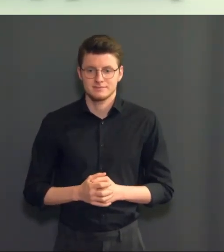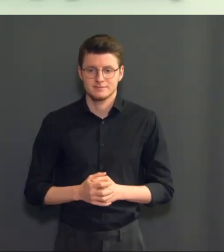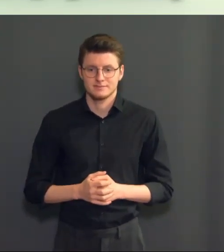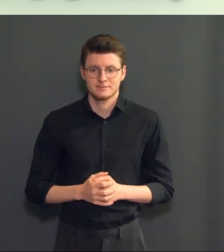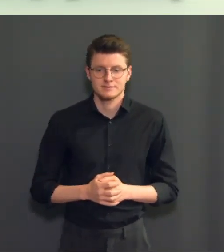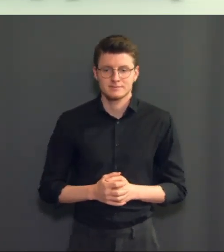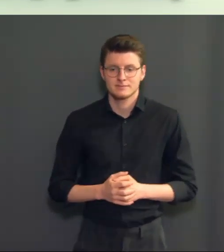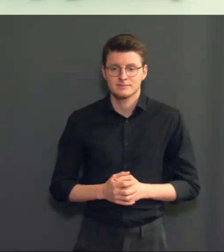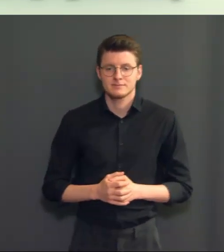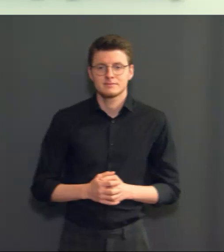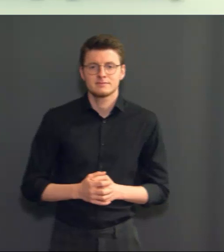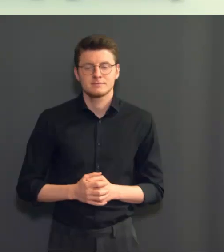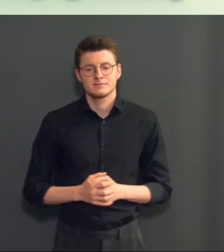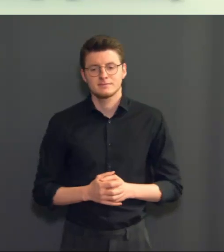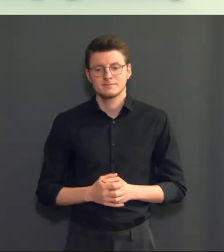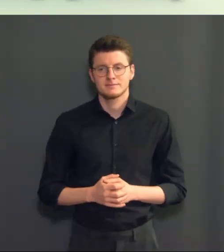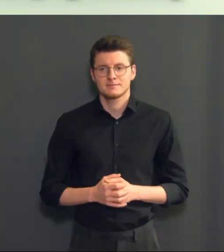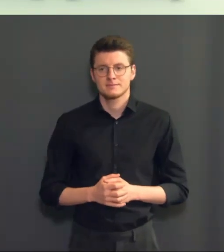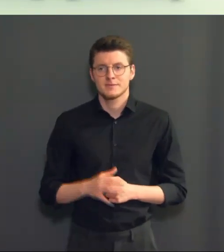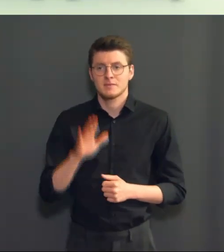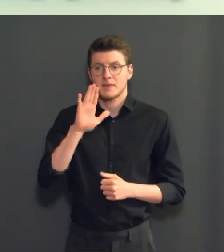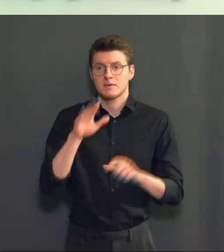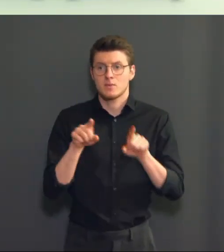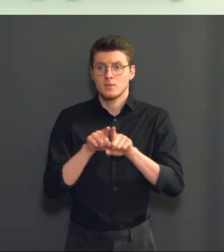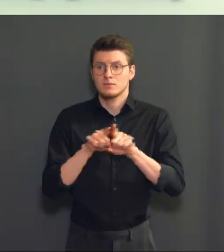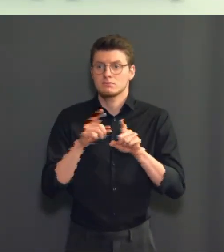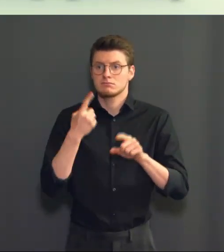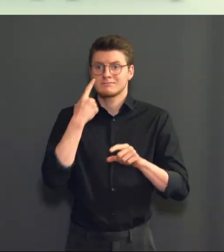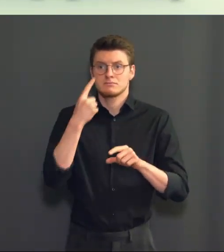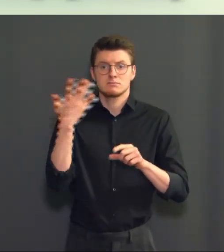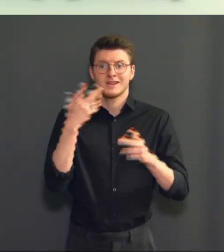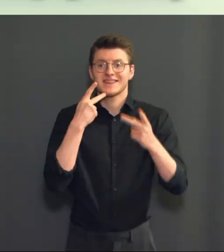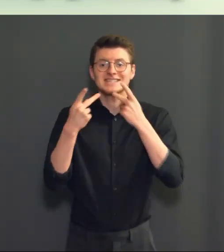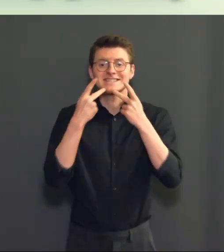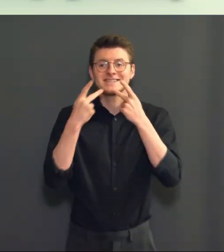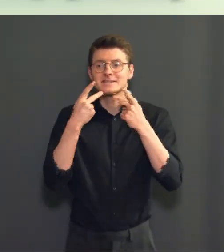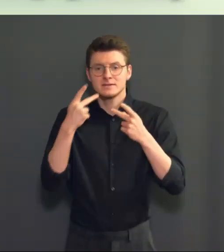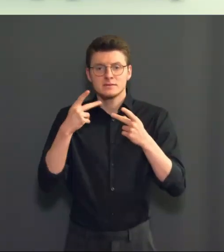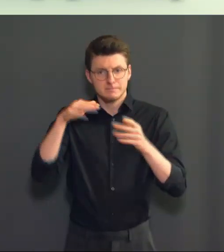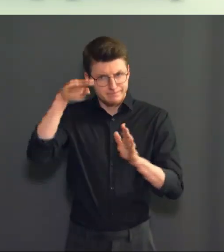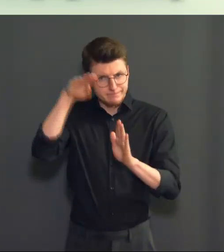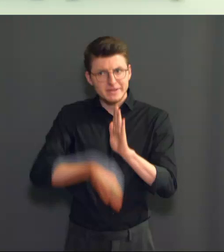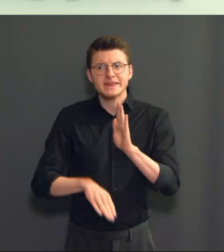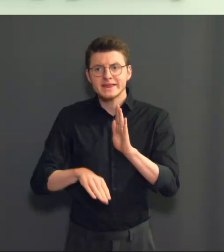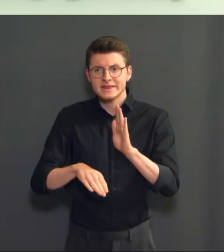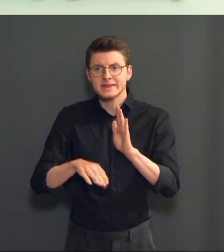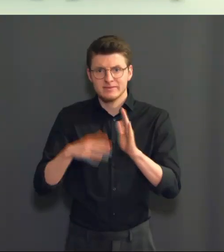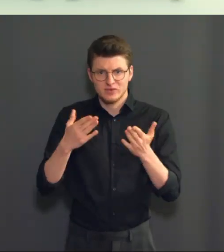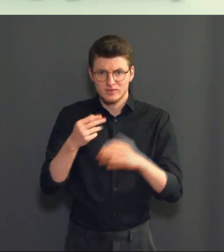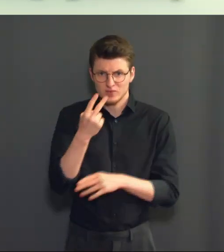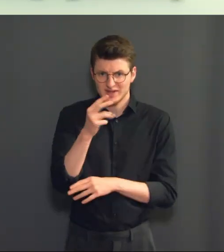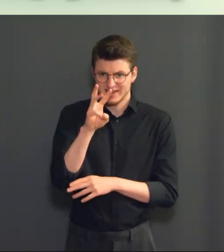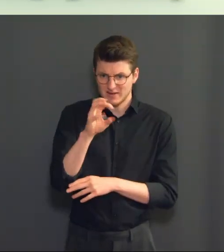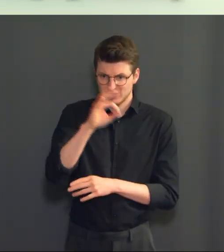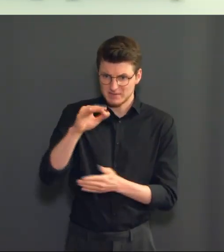Er werd echter ook fors minder getest, zo'n 32% minder testen dan vorige week.